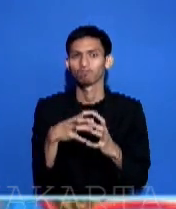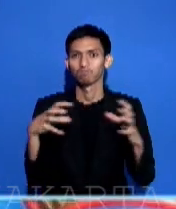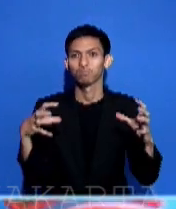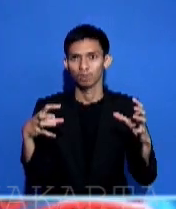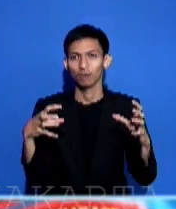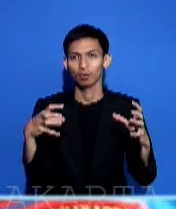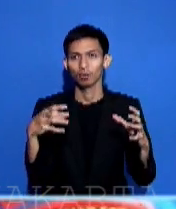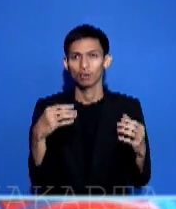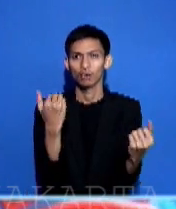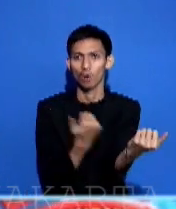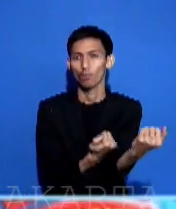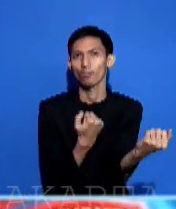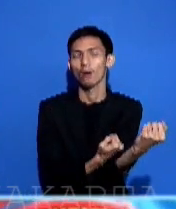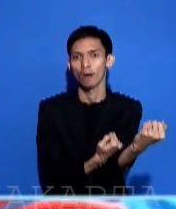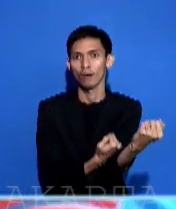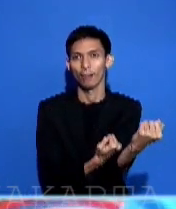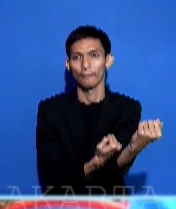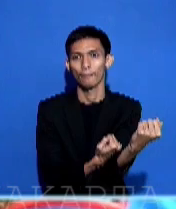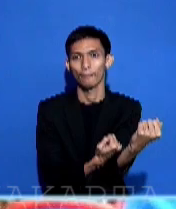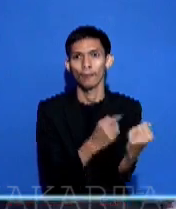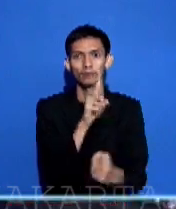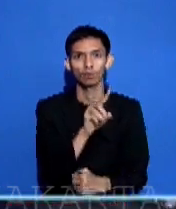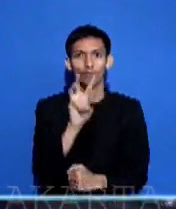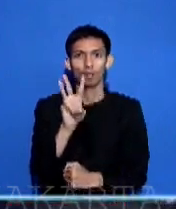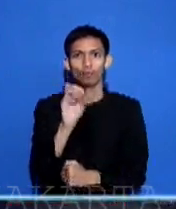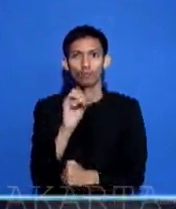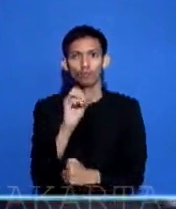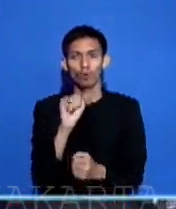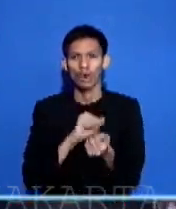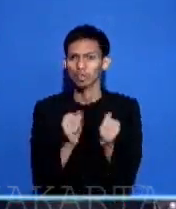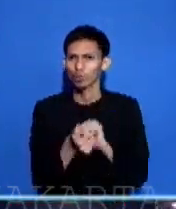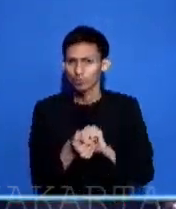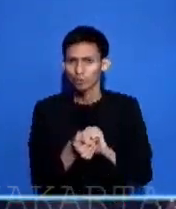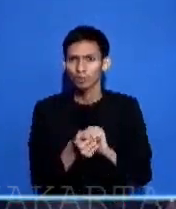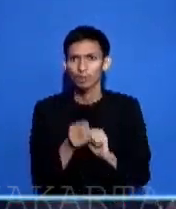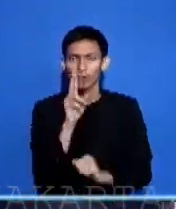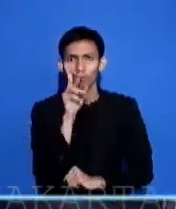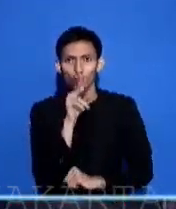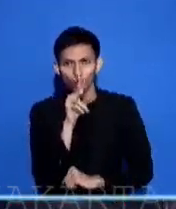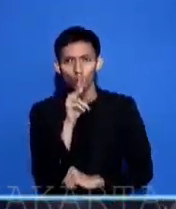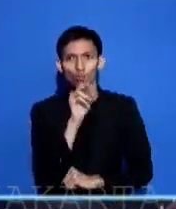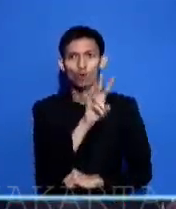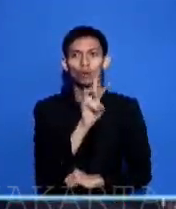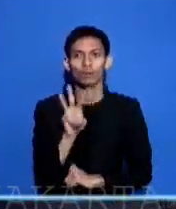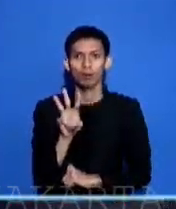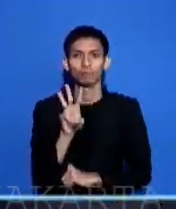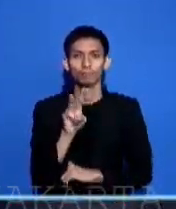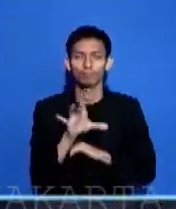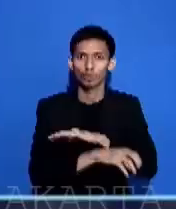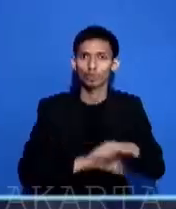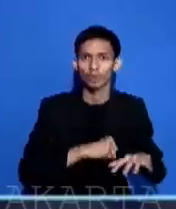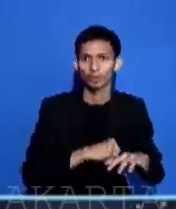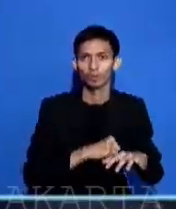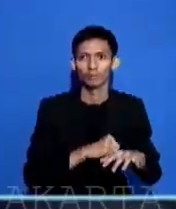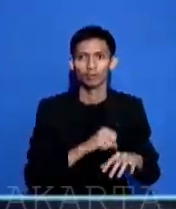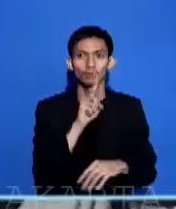penyalahgunaan narkoba, yakni 140 kasus, penipuan 123 kasus, pencurian